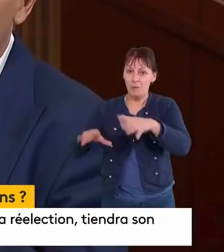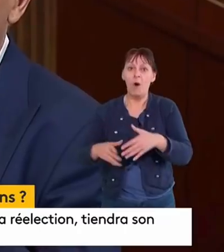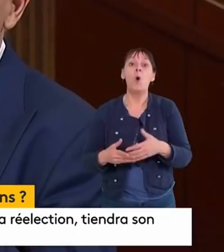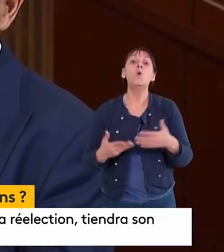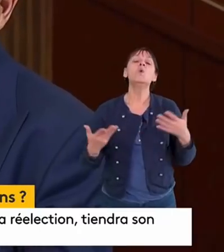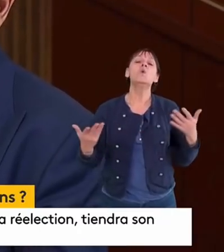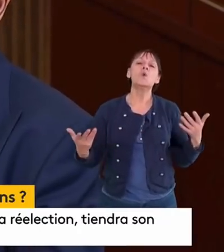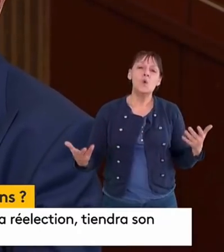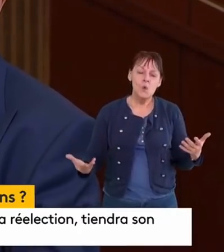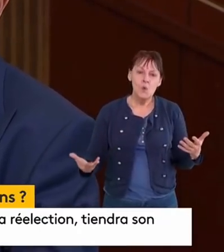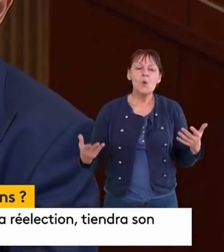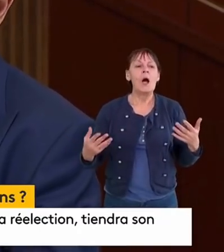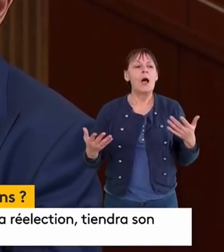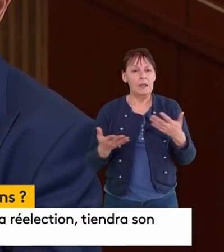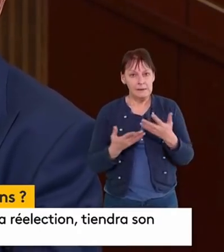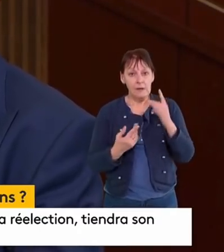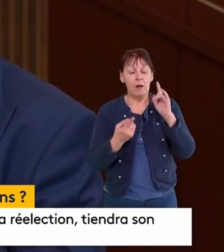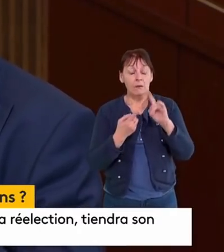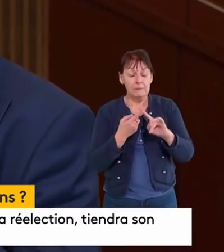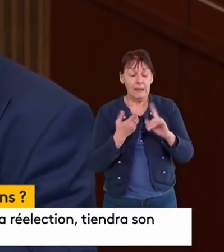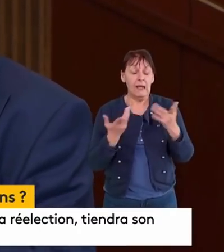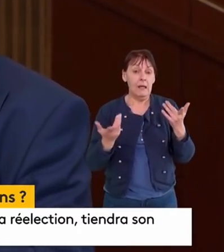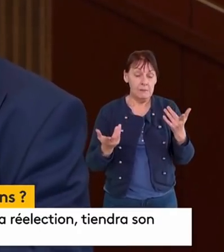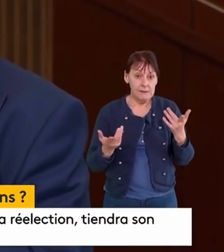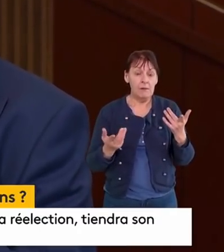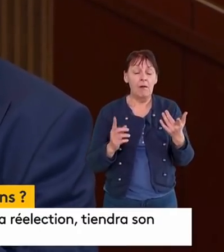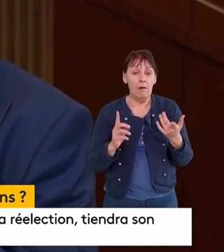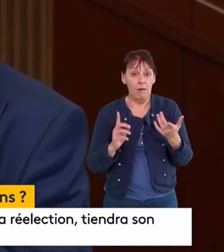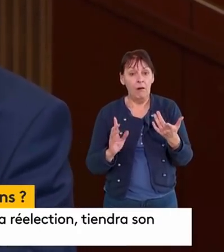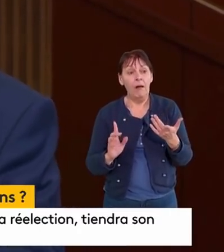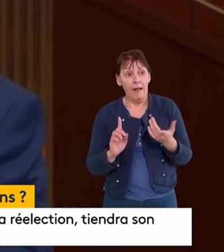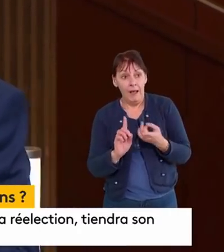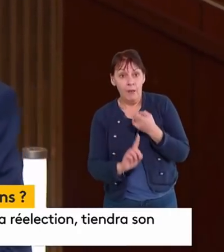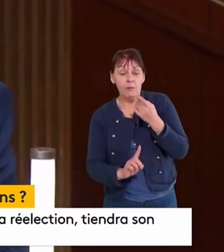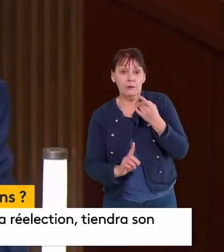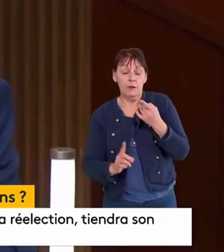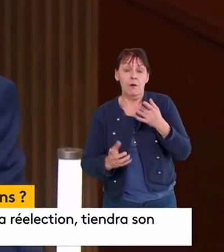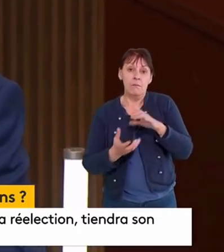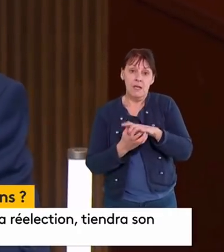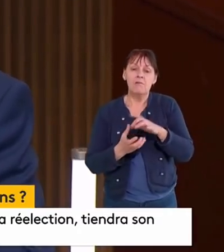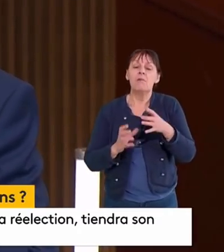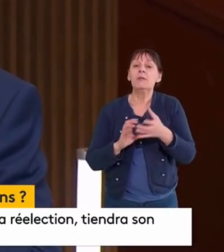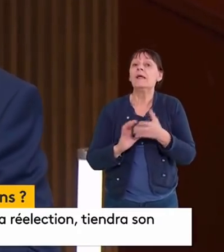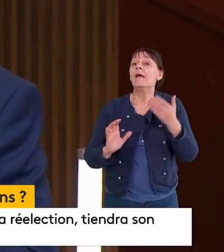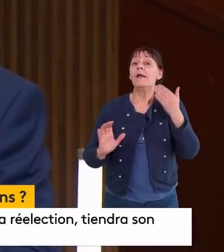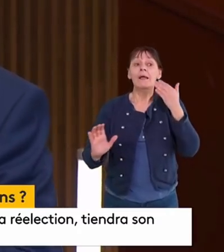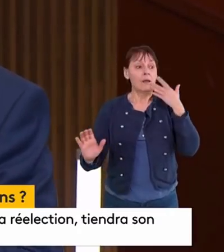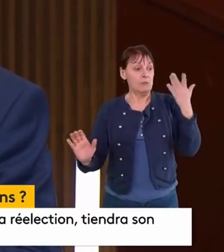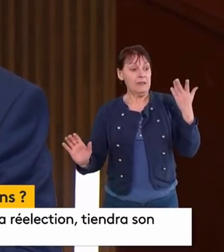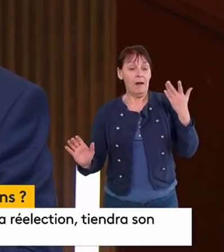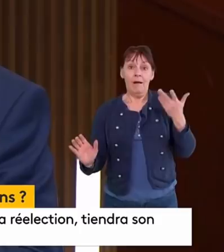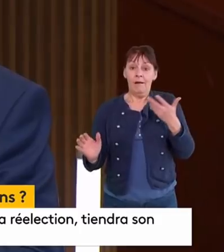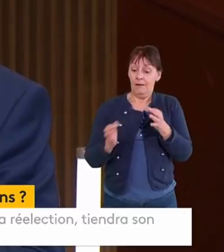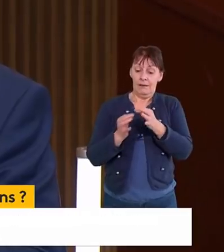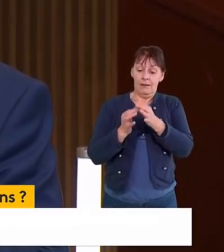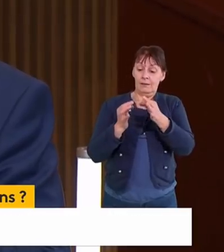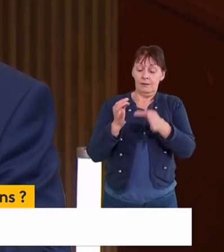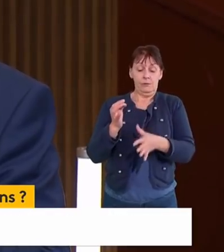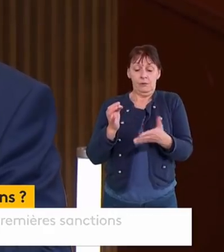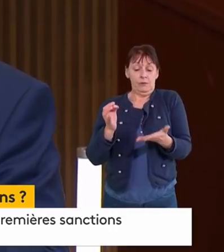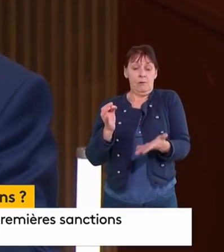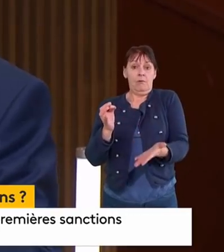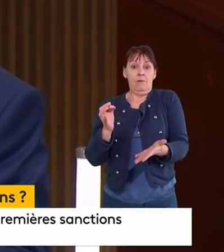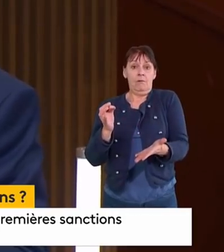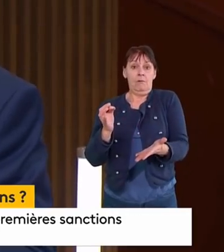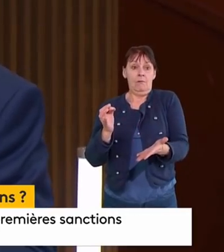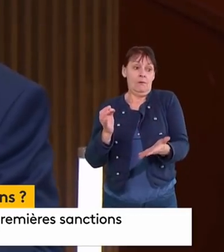Vaste débat. Et c'est compliqué. Et enfin, quand je dis que c'est compliqué, c'est que si la solution elle était là, ce serait bon.